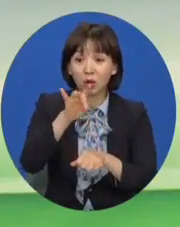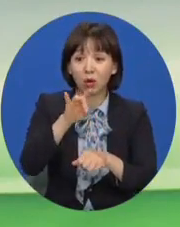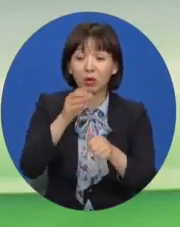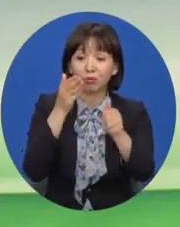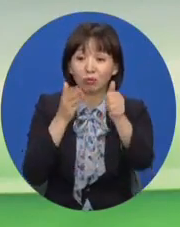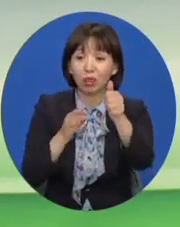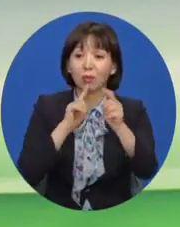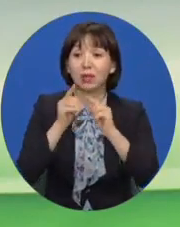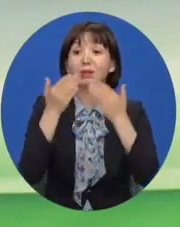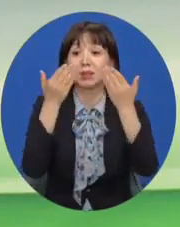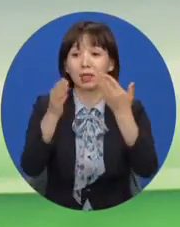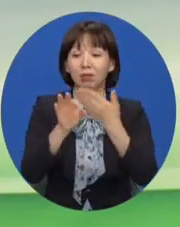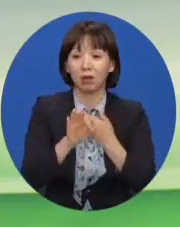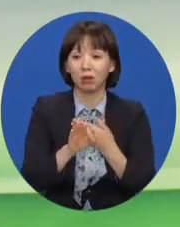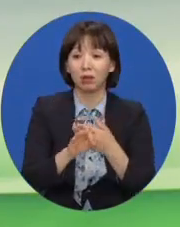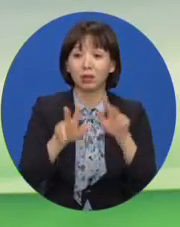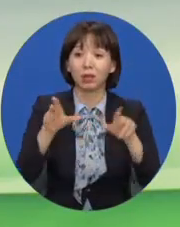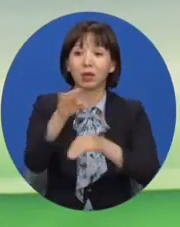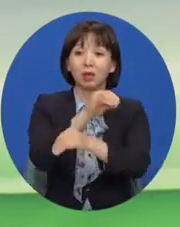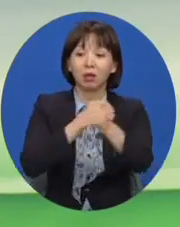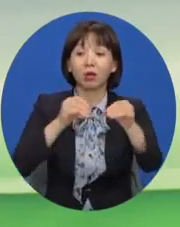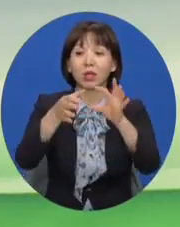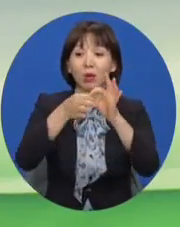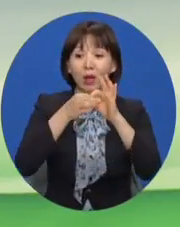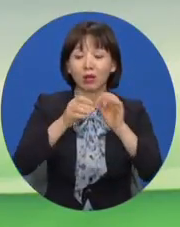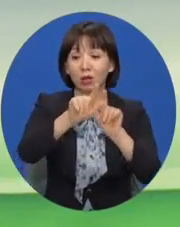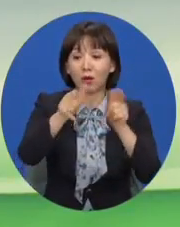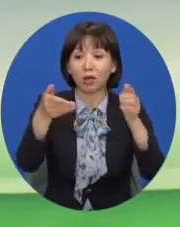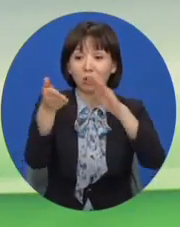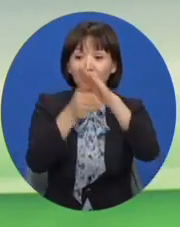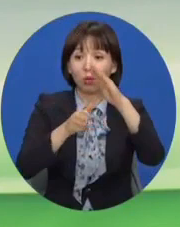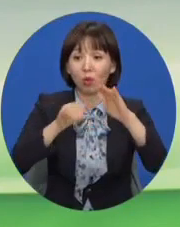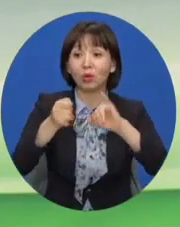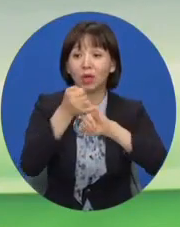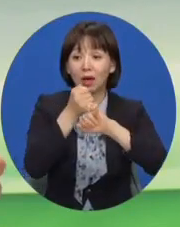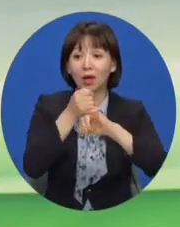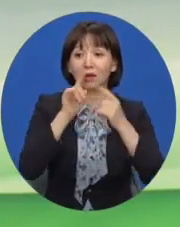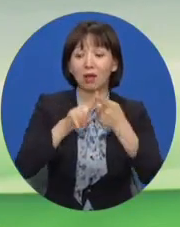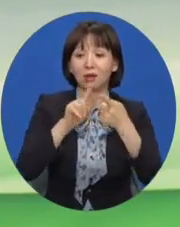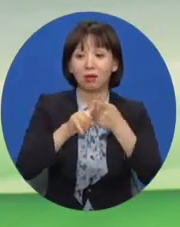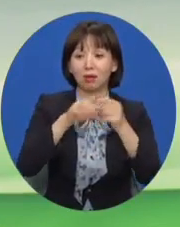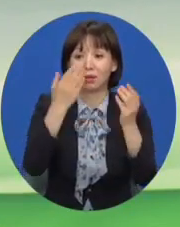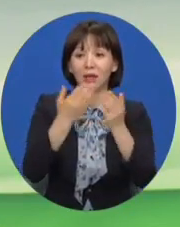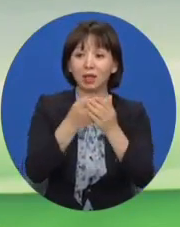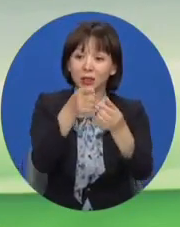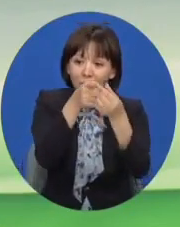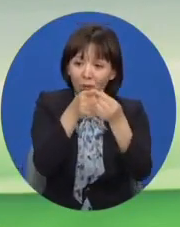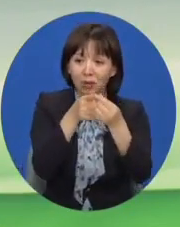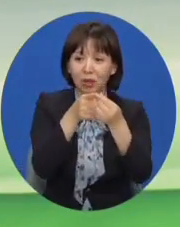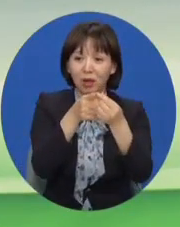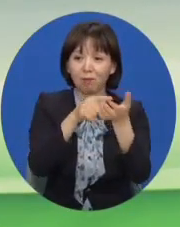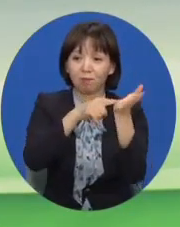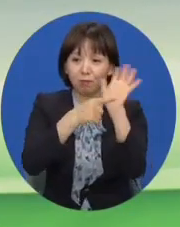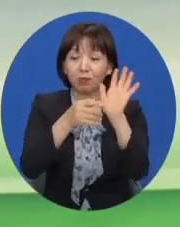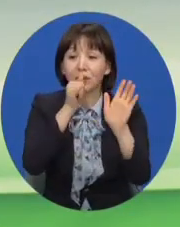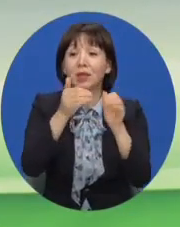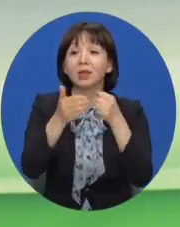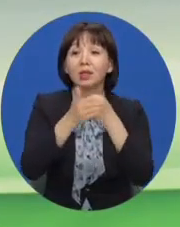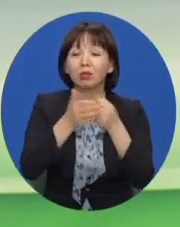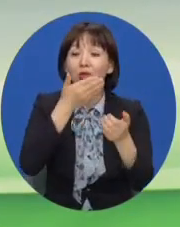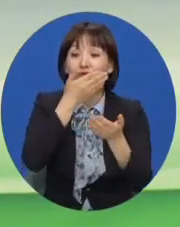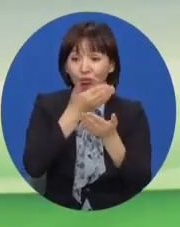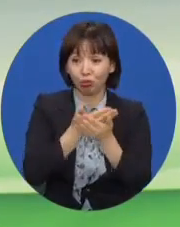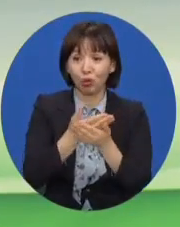당부의 말씀을 드리자면 아마 이 경제 관련한 여러 가지 공약들은 후보들께서 다들 1번 공약으로 내세우실 만큼 중요한